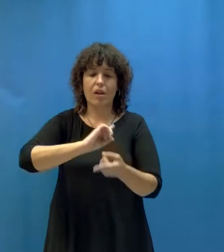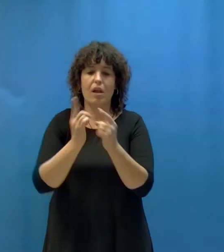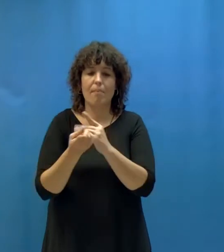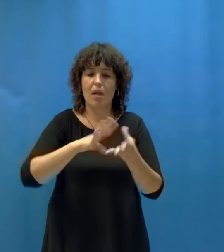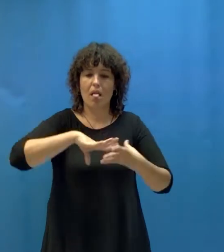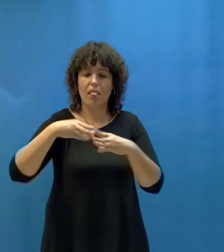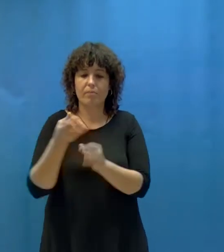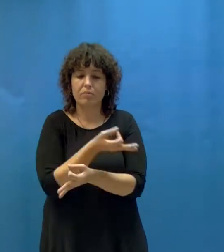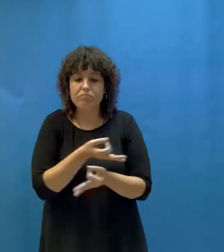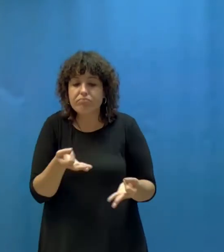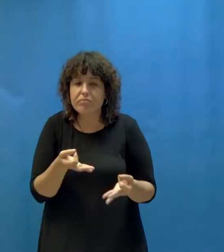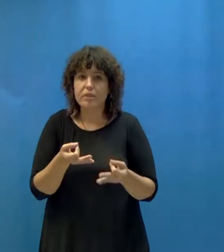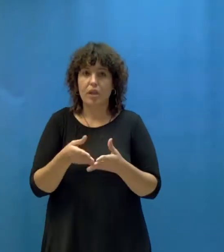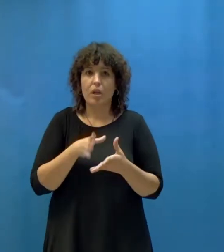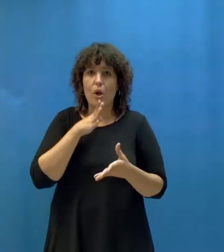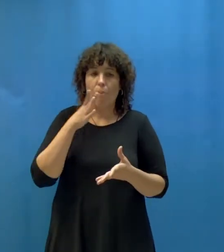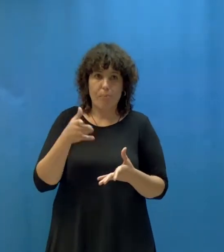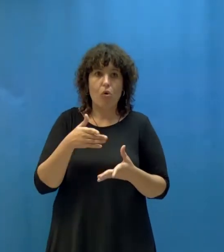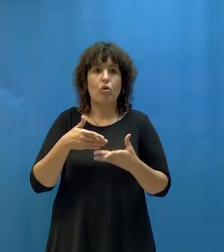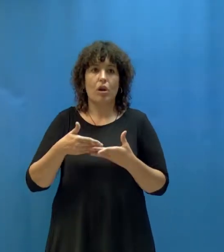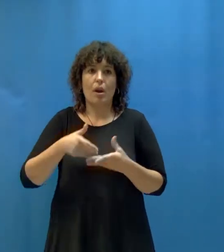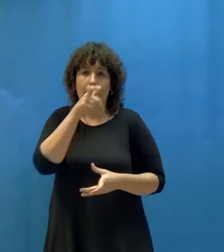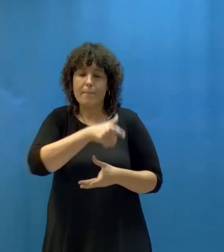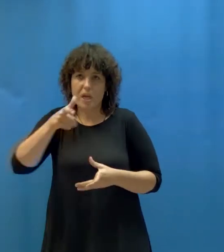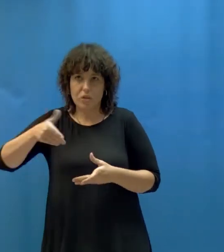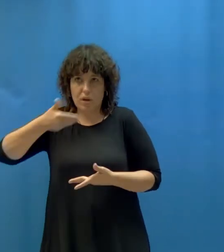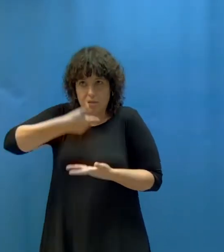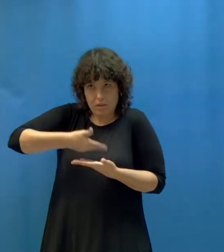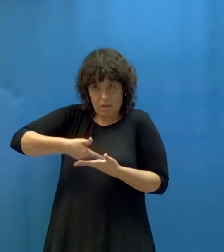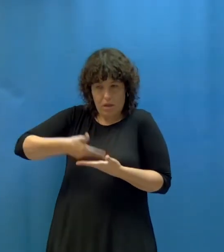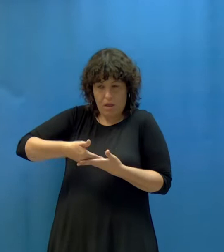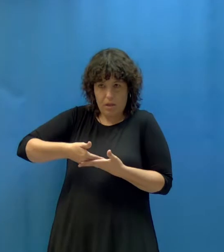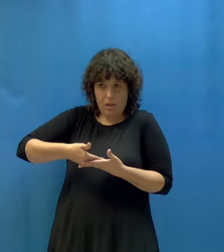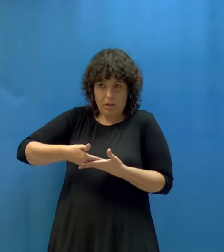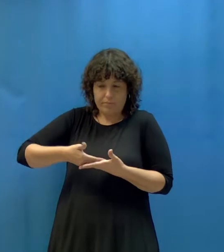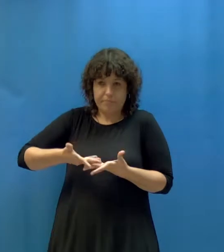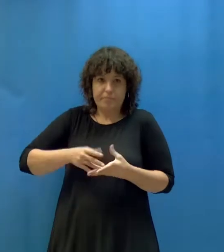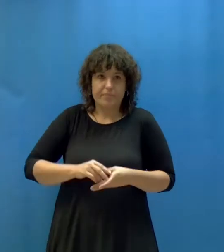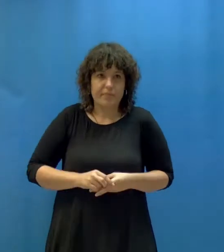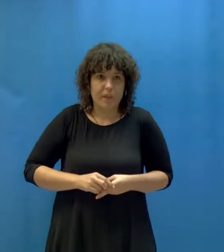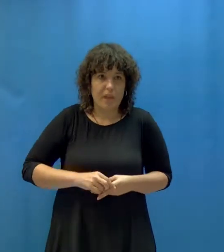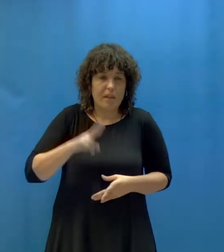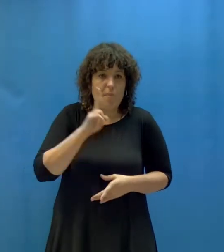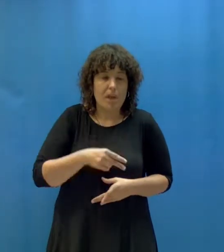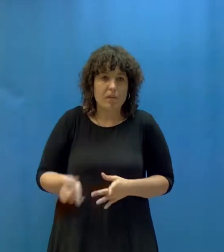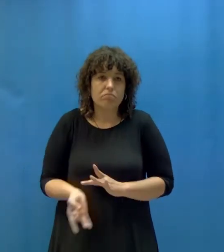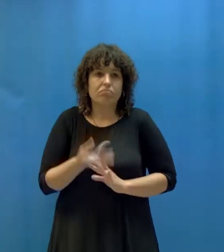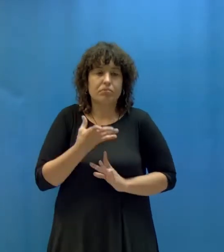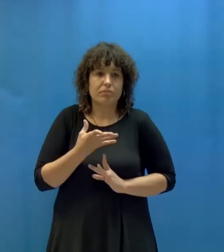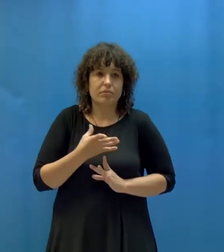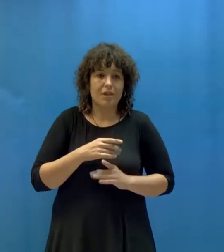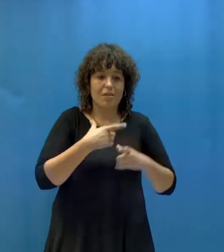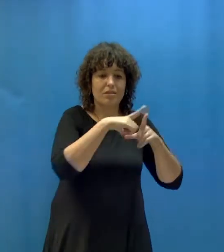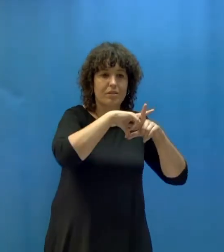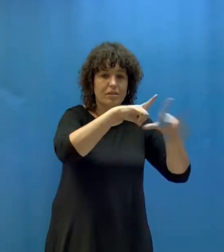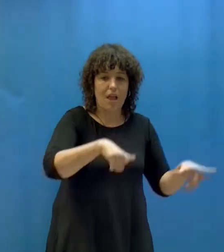era una reivindicació de la gent de l'handbol, que és qui més utilitza aquest poliesportiu. En l'ombra també estan inclosos la creació de dos grans sales per a